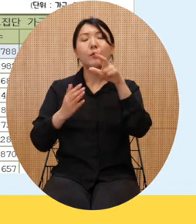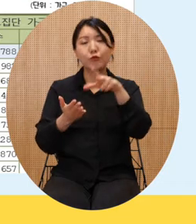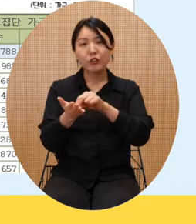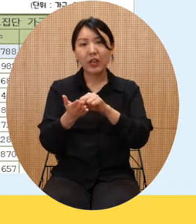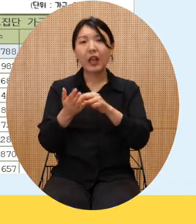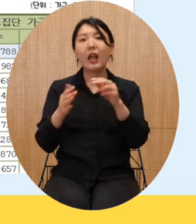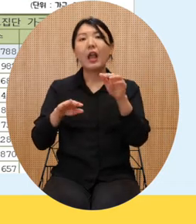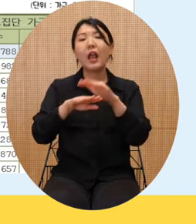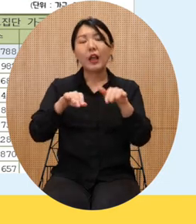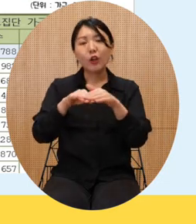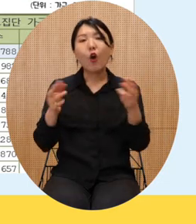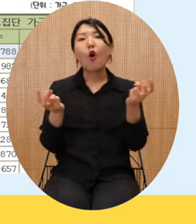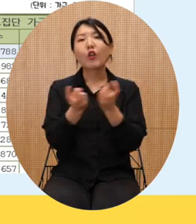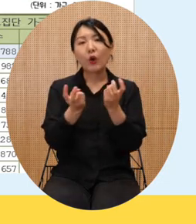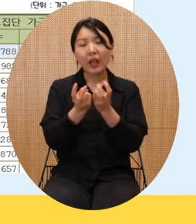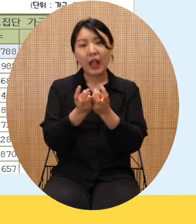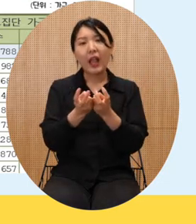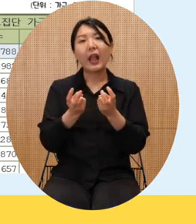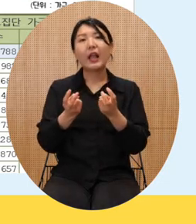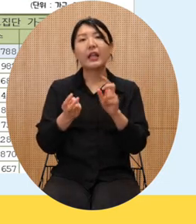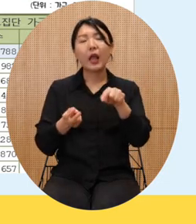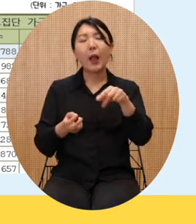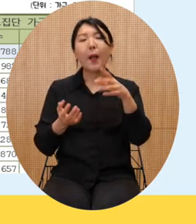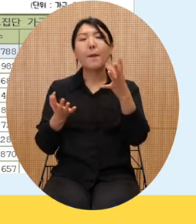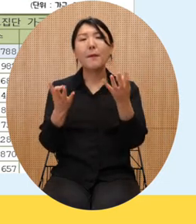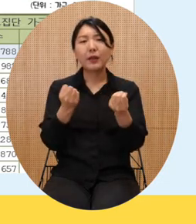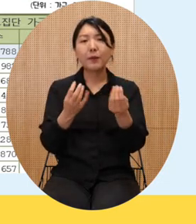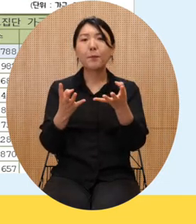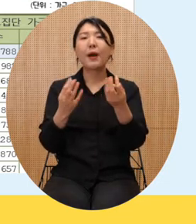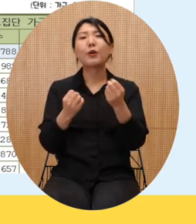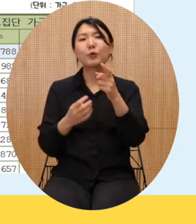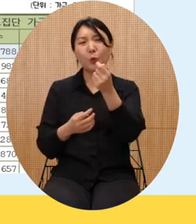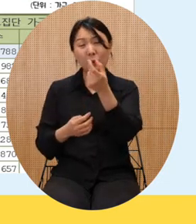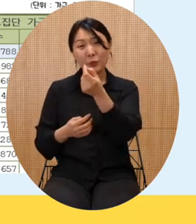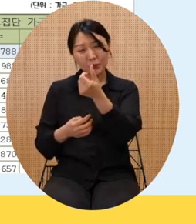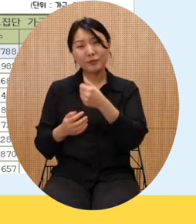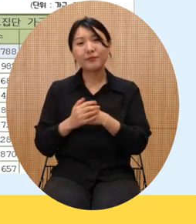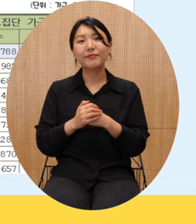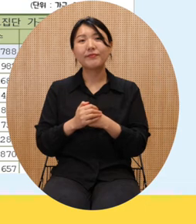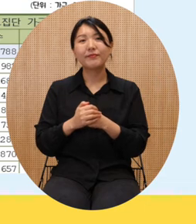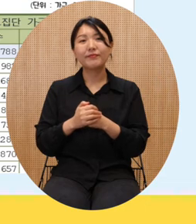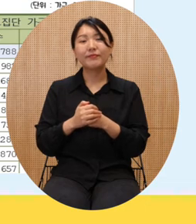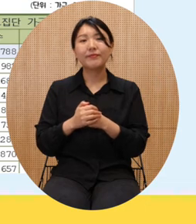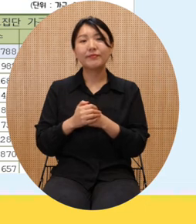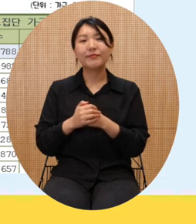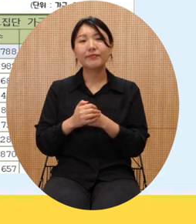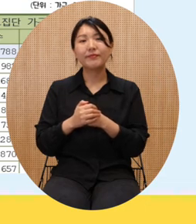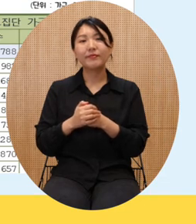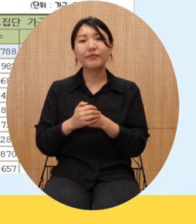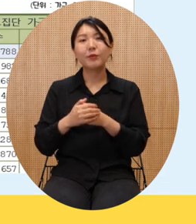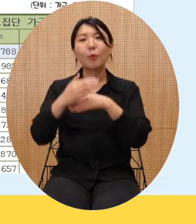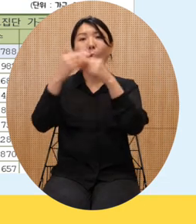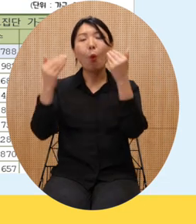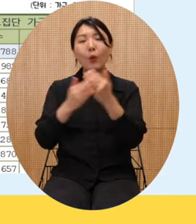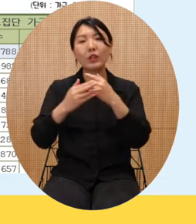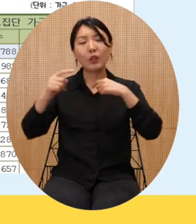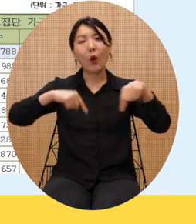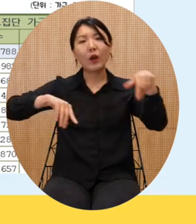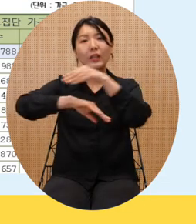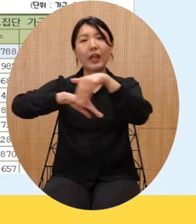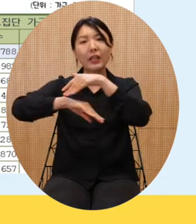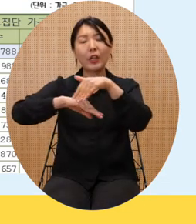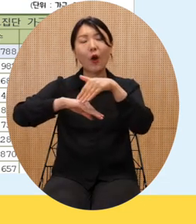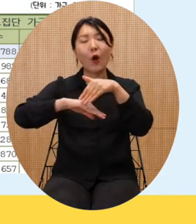되는 아동 주거빈곤 가구의 문제를 어떻게 해결할 것인지, 이게 많다면 많고 작다면 작은 거거든요.